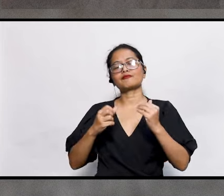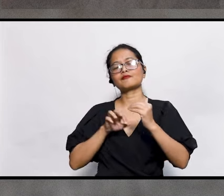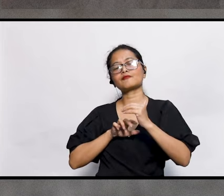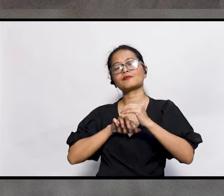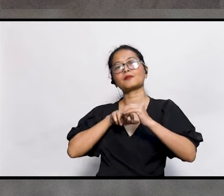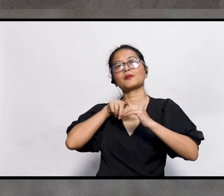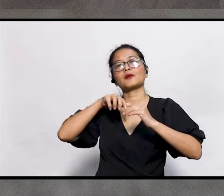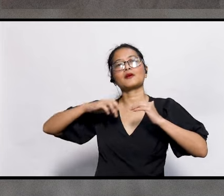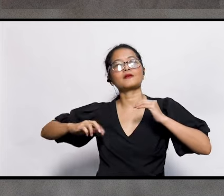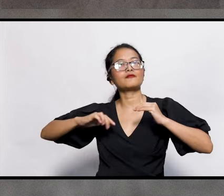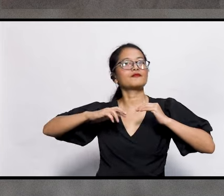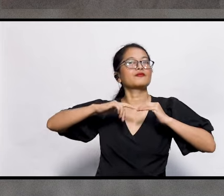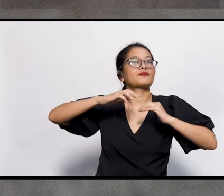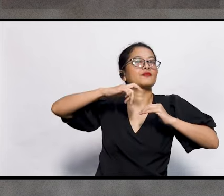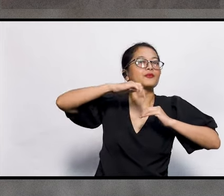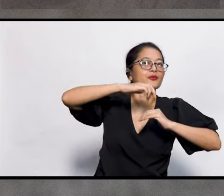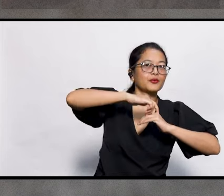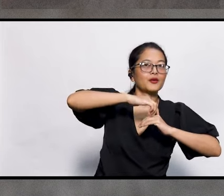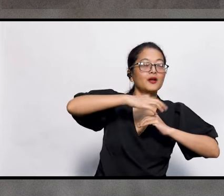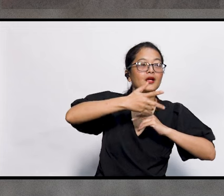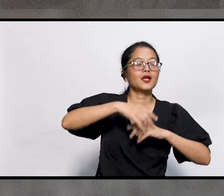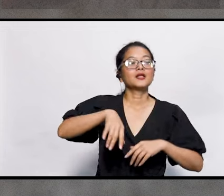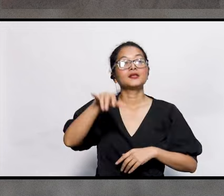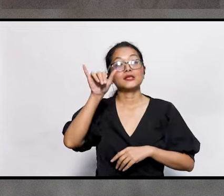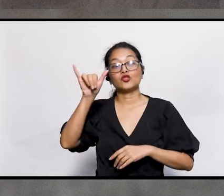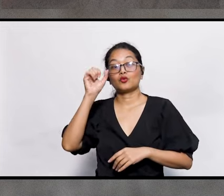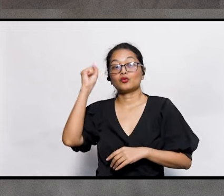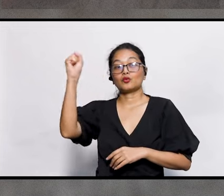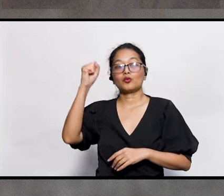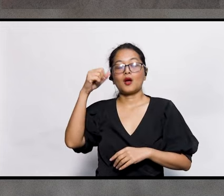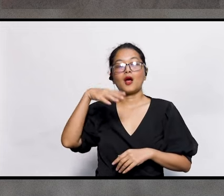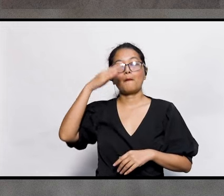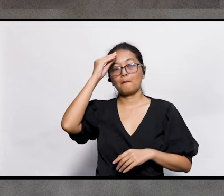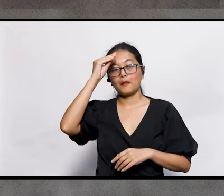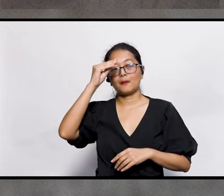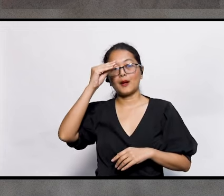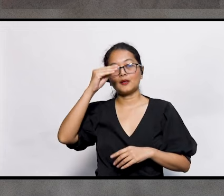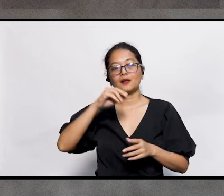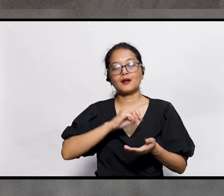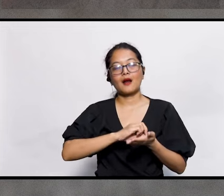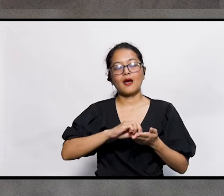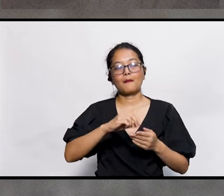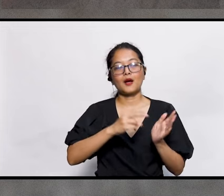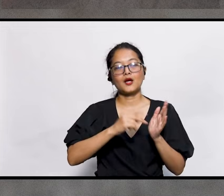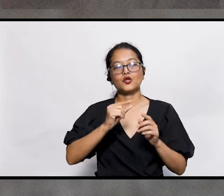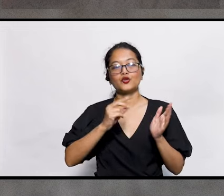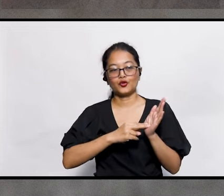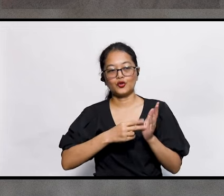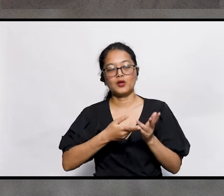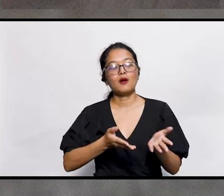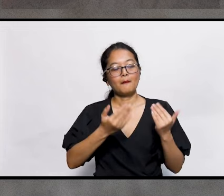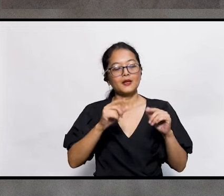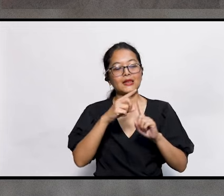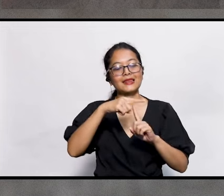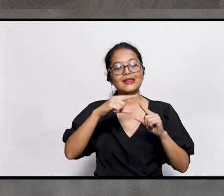kemudian Yosua bin Nun memanggil para imam dan berkata kepada mereka Angkatlah tabut perjanjian itu tujuh orang Imam harus